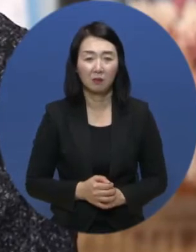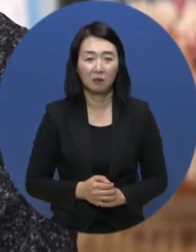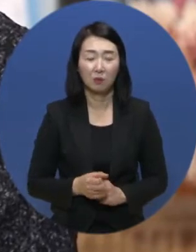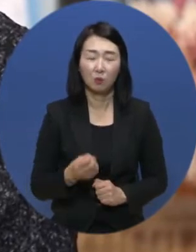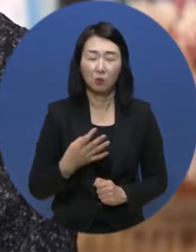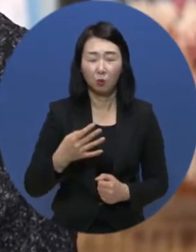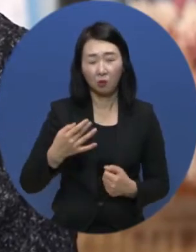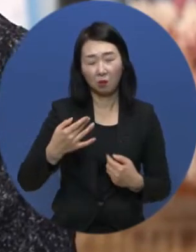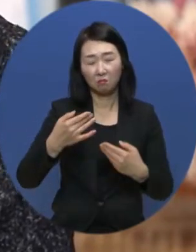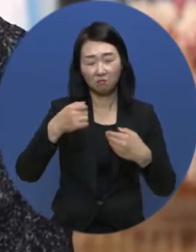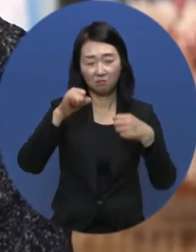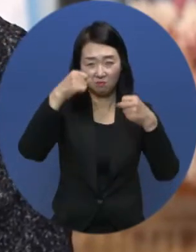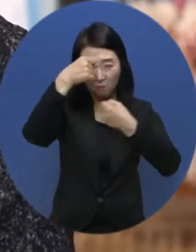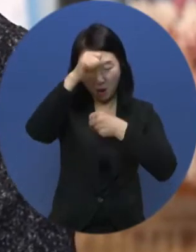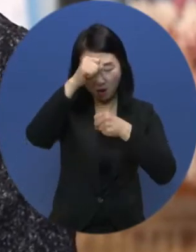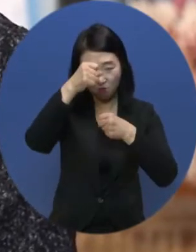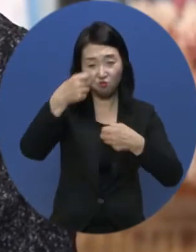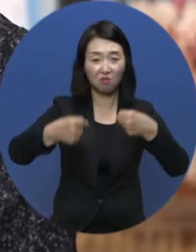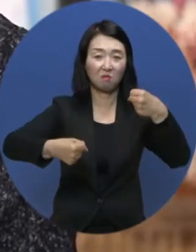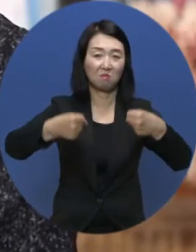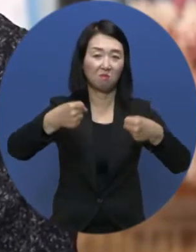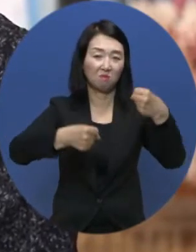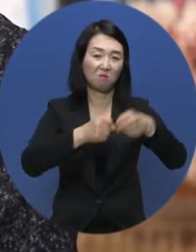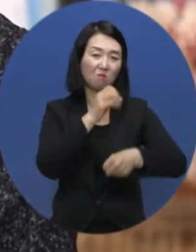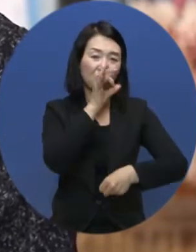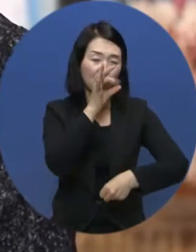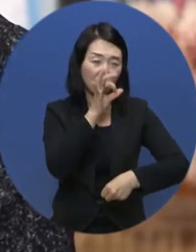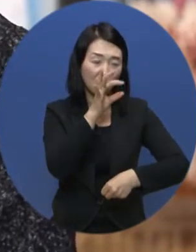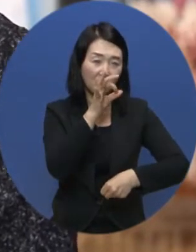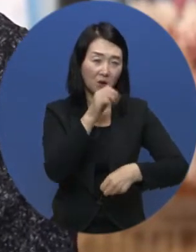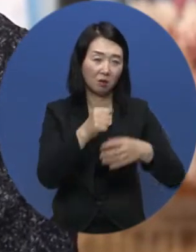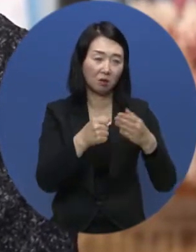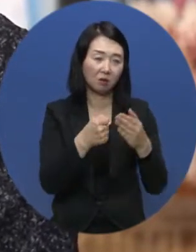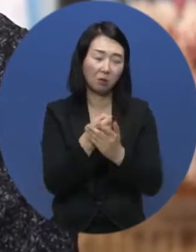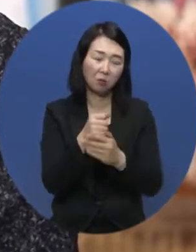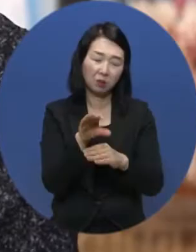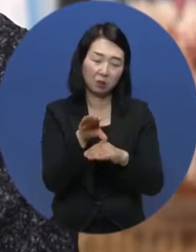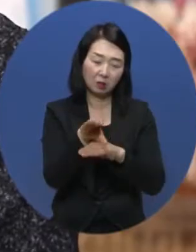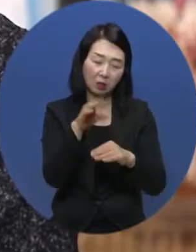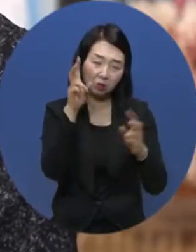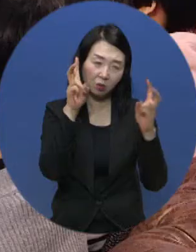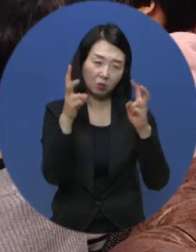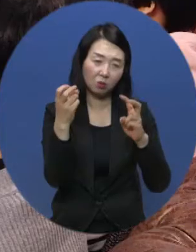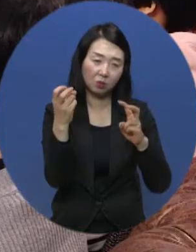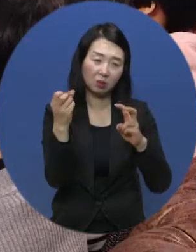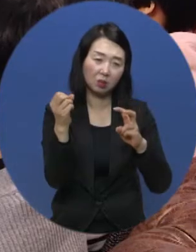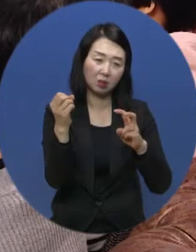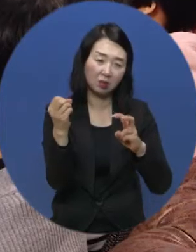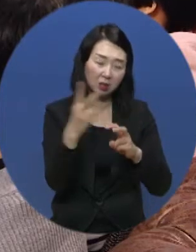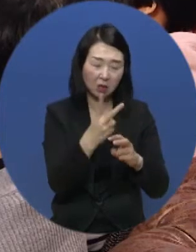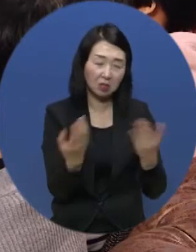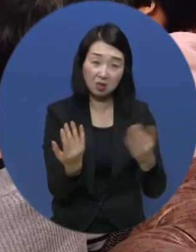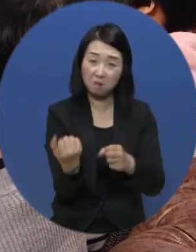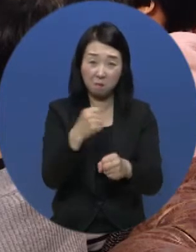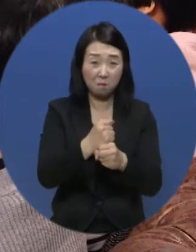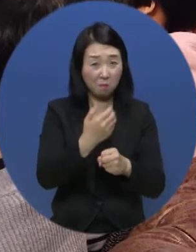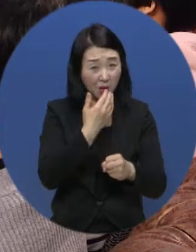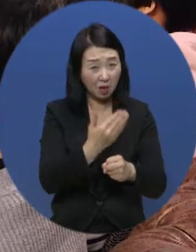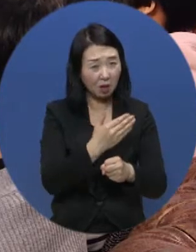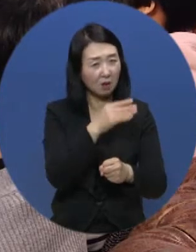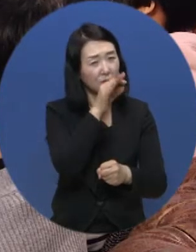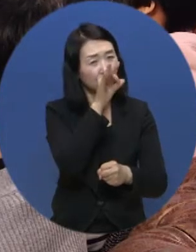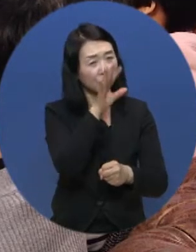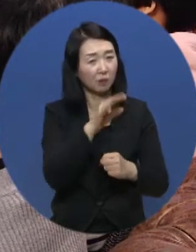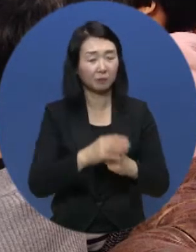사실이 제가 일했던 자동차 회사로 복직을 망설이게 했고요. 휠체어를 타고 다시